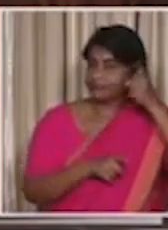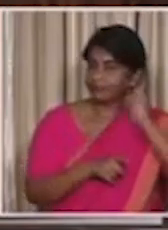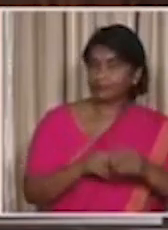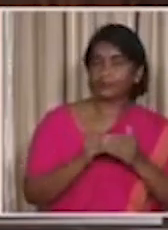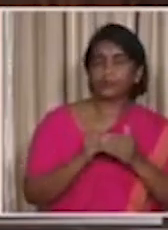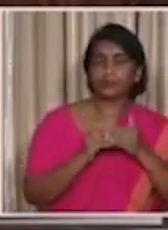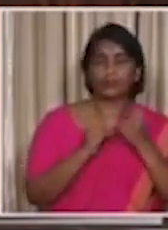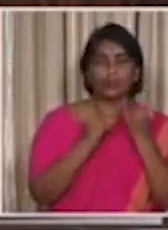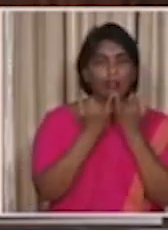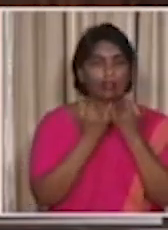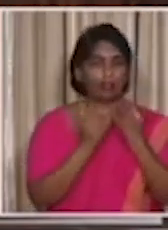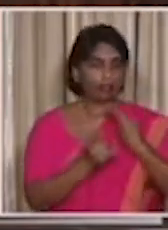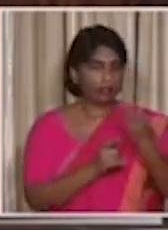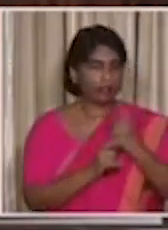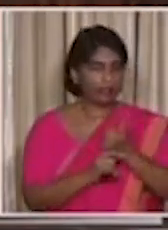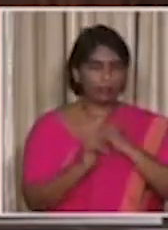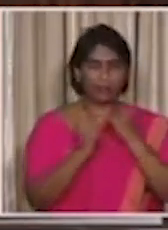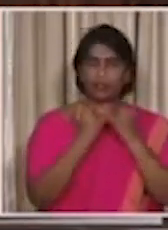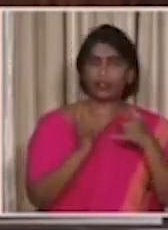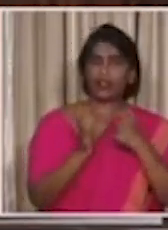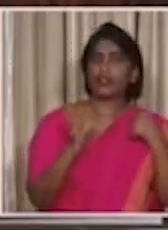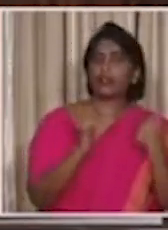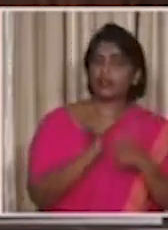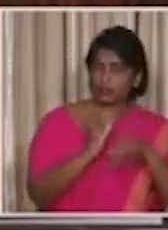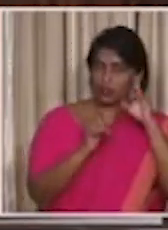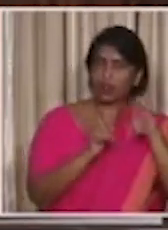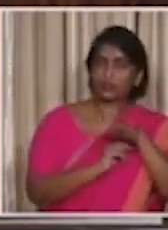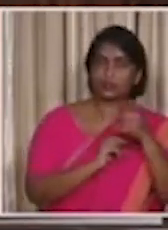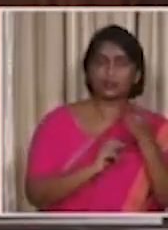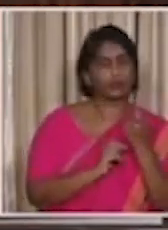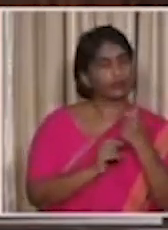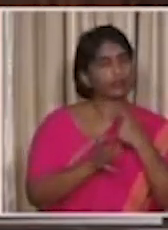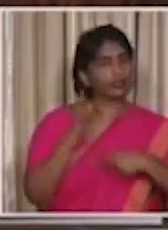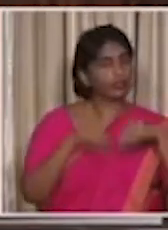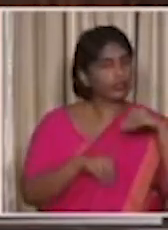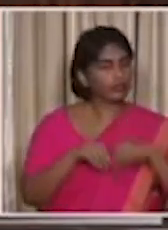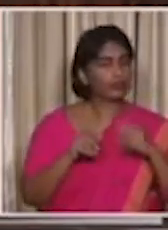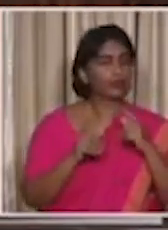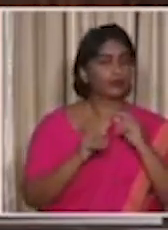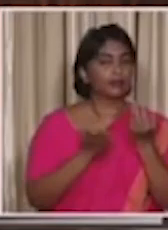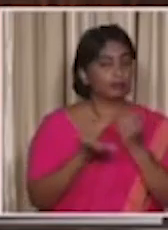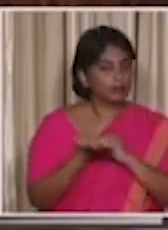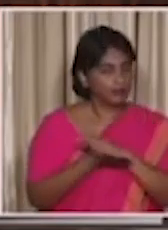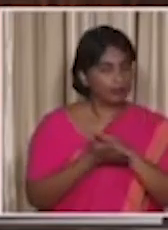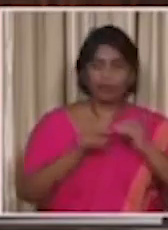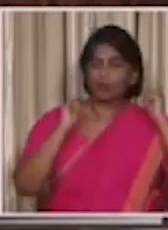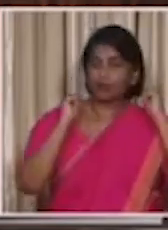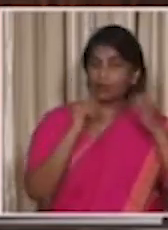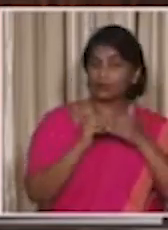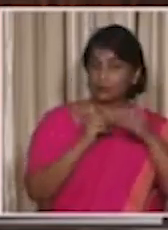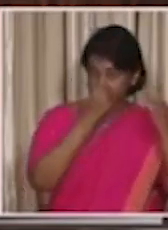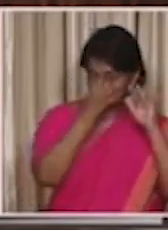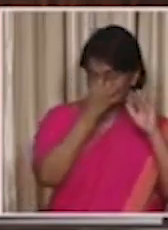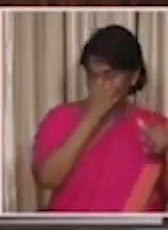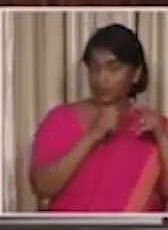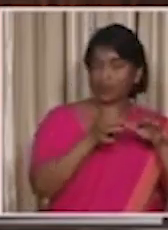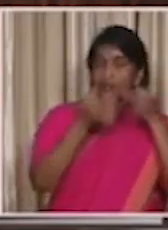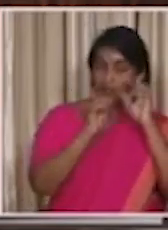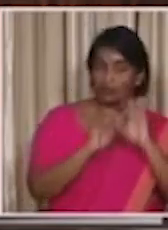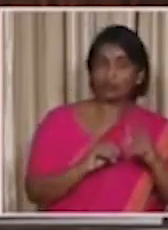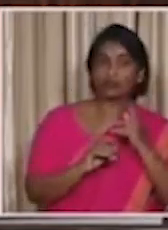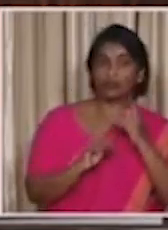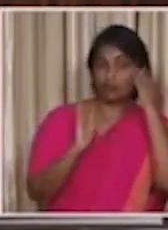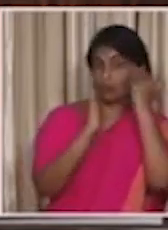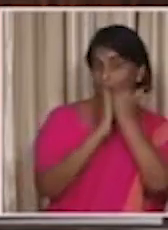දික් ආසාද වීමේ පනත, මෙවැනි ආර්ථික සමාජ හා දේශපාලන ප්‍රතිසංස්කරණ සාර්ථක ගැනීමට නම් නිවැරදි කරුණු